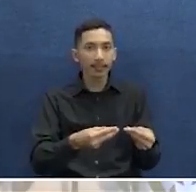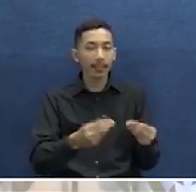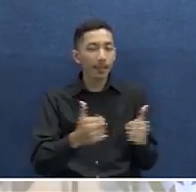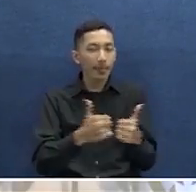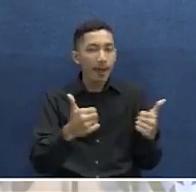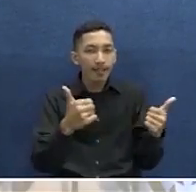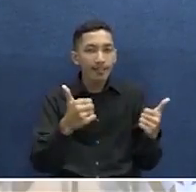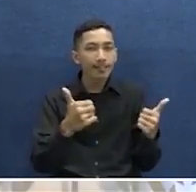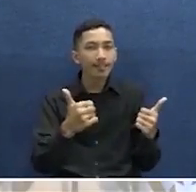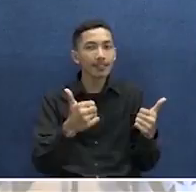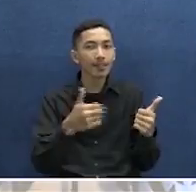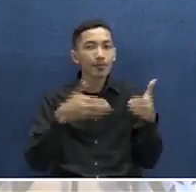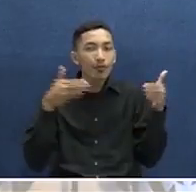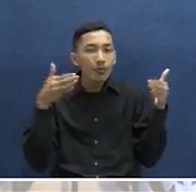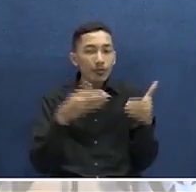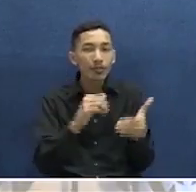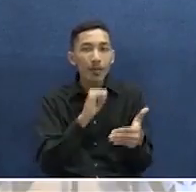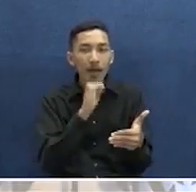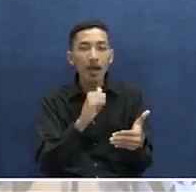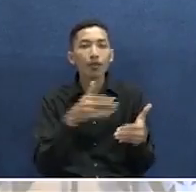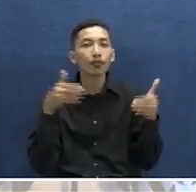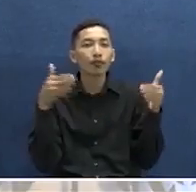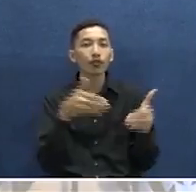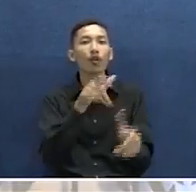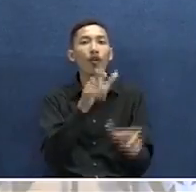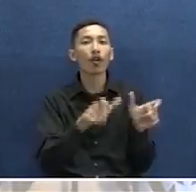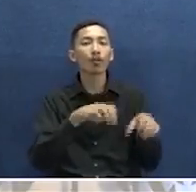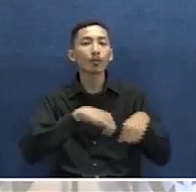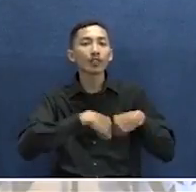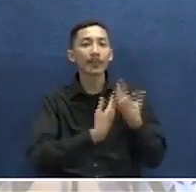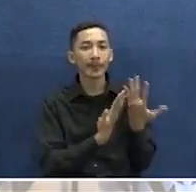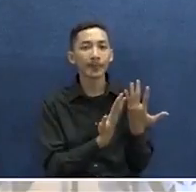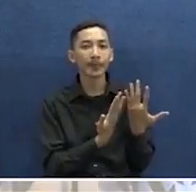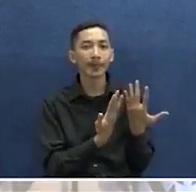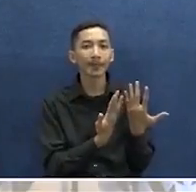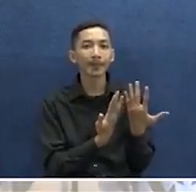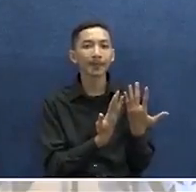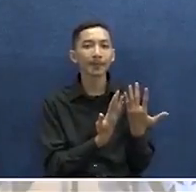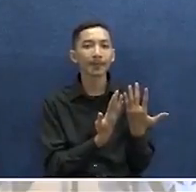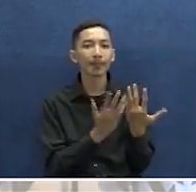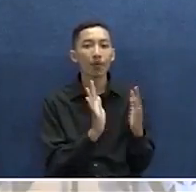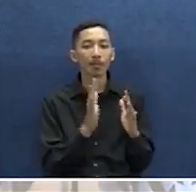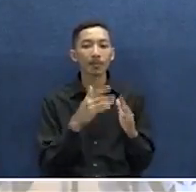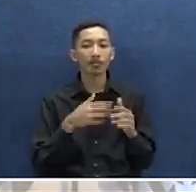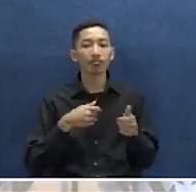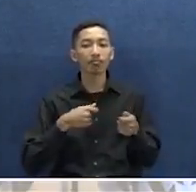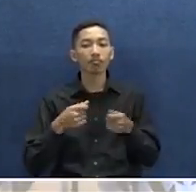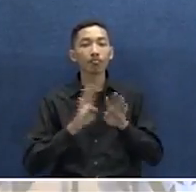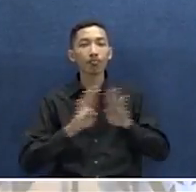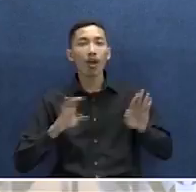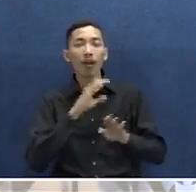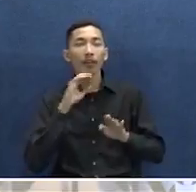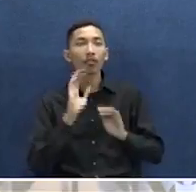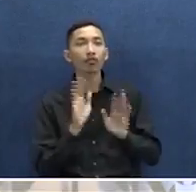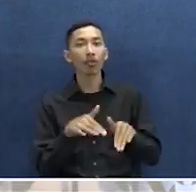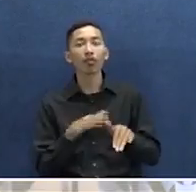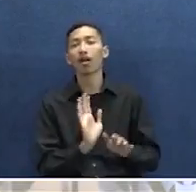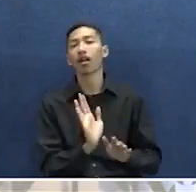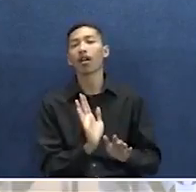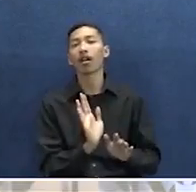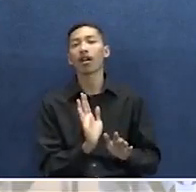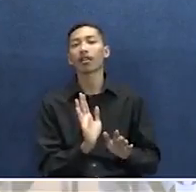tapi Khususnya buat saudara-saudara muslim saya bukan hanya tadi saya bilang sekedar bikin usaha sekedar publik figur